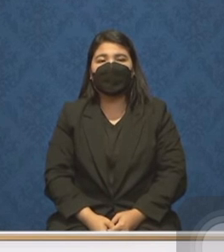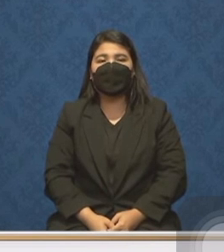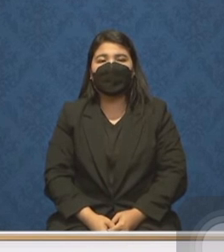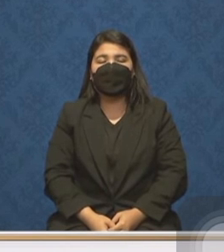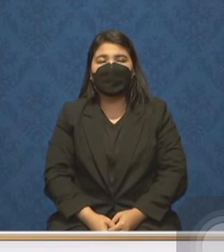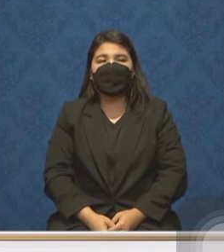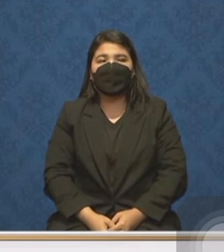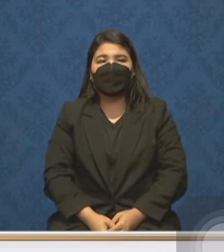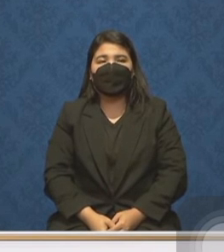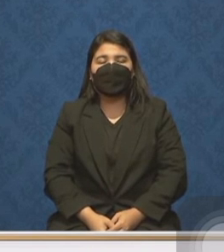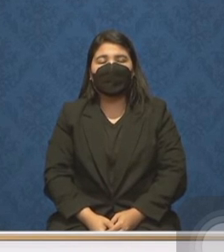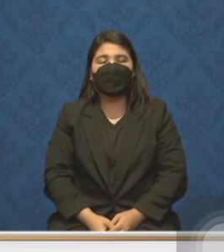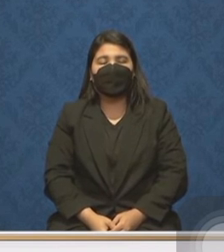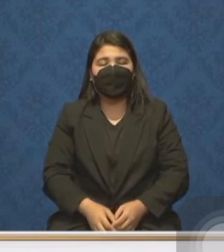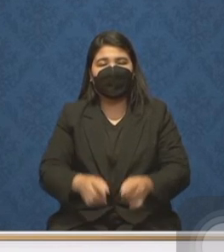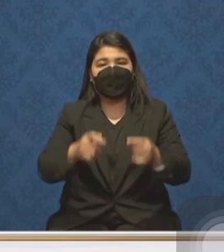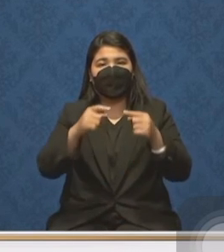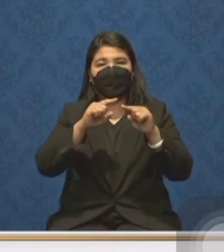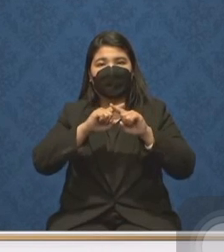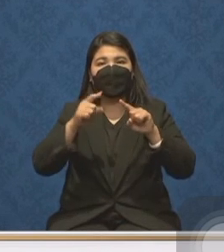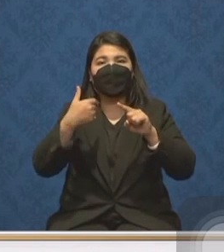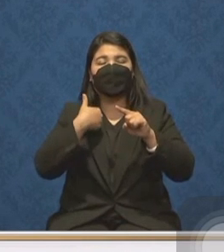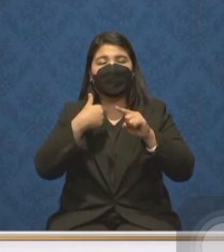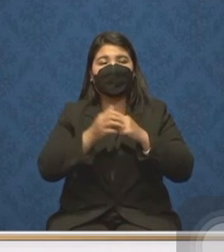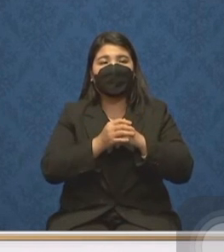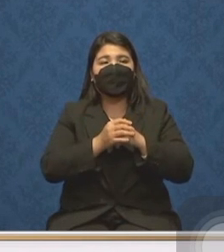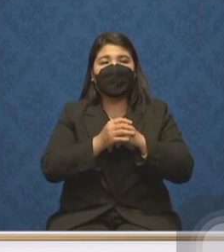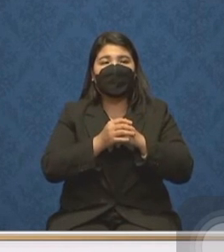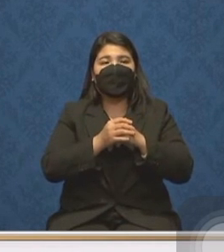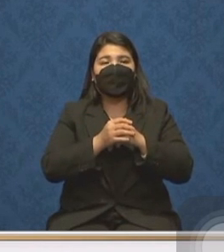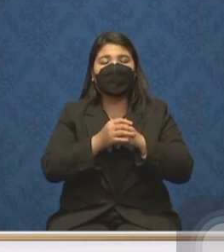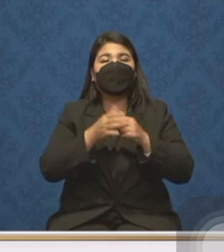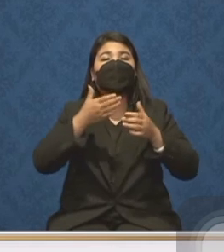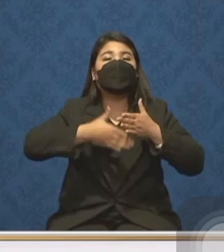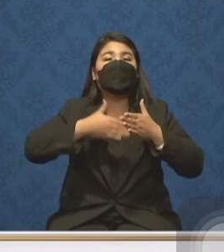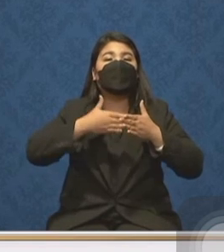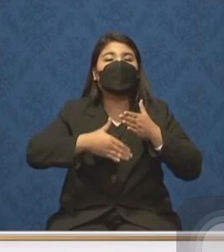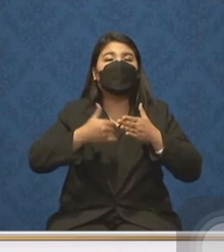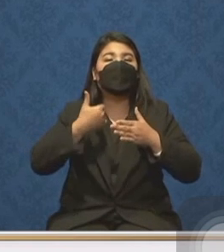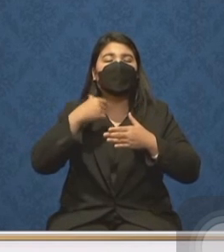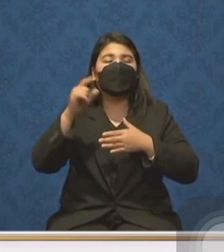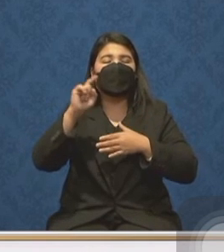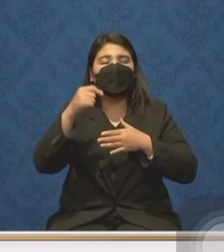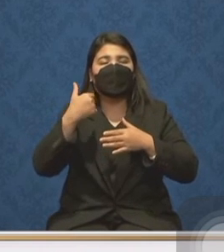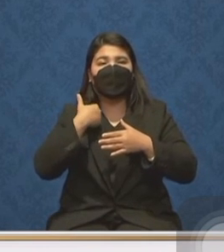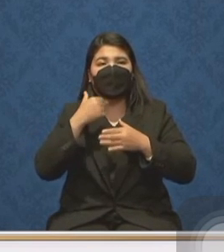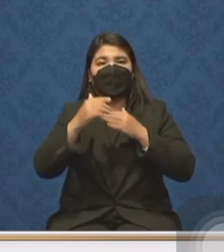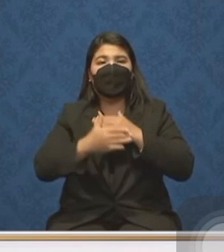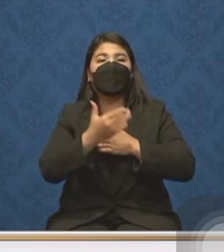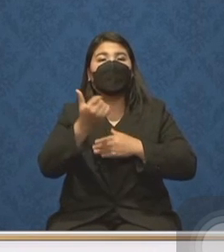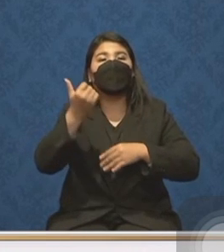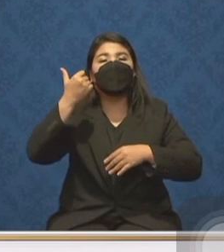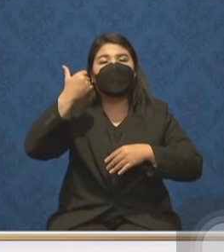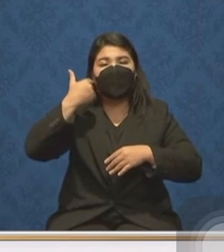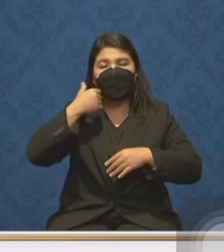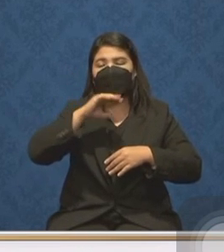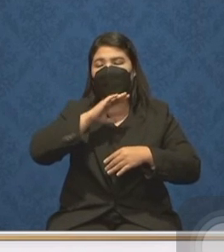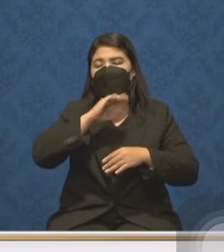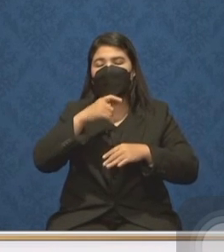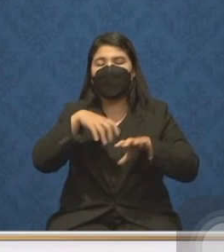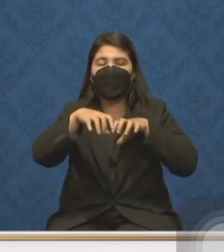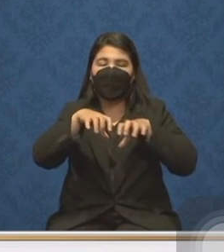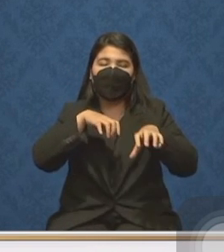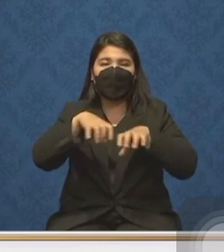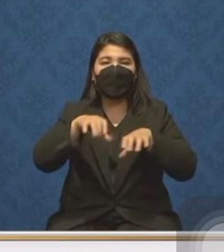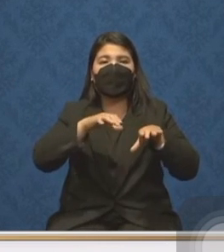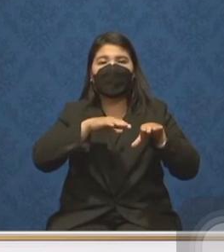แต่ในทุกวิกฤตนะครับท่านประธานครับมันมีโอกาสได้ครับถ้าเรามีการบริหารจัดการที่ดีเรามีการเตรียมความ